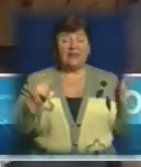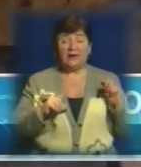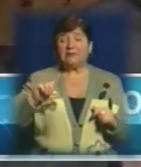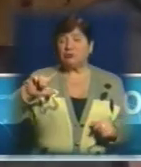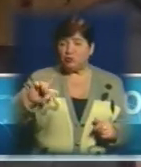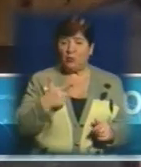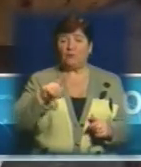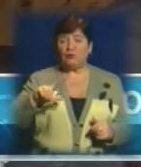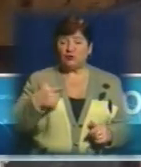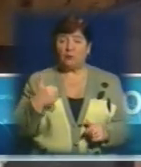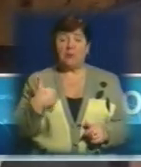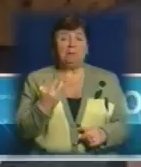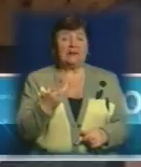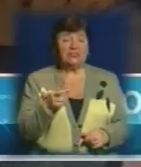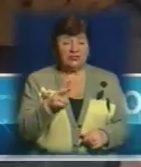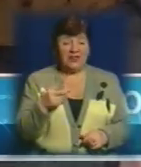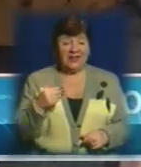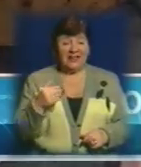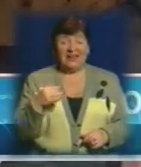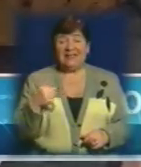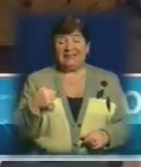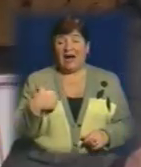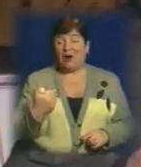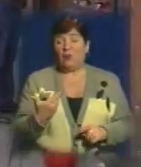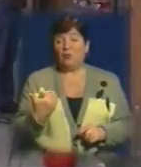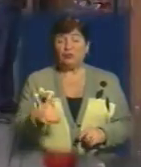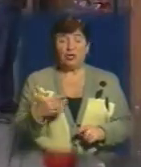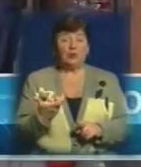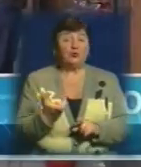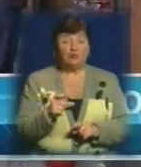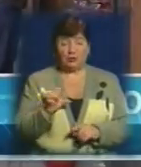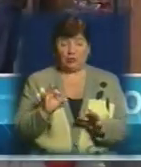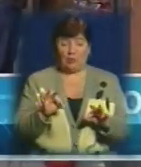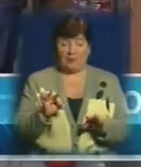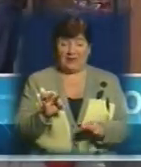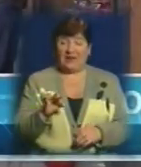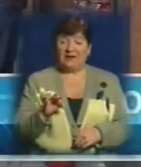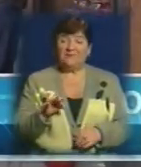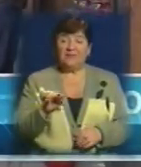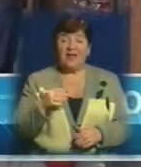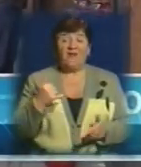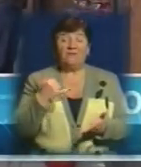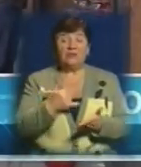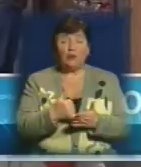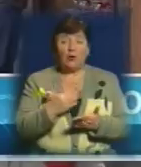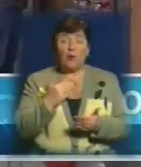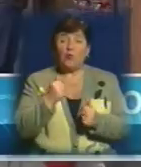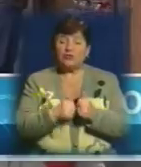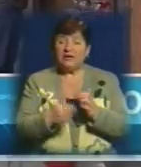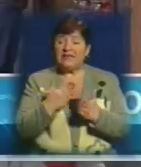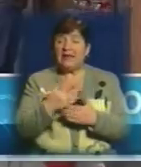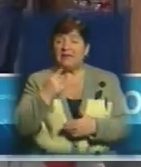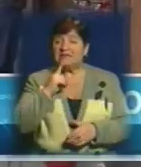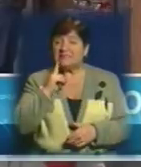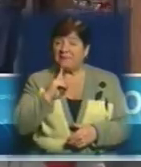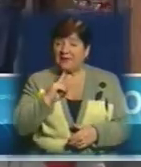знову. Ми тільки прийшли, ну вже я, ой, дуже добре вино. Кожен має свій присмак, але дуже мені